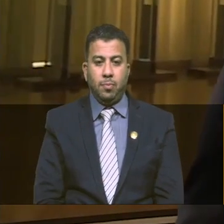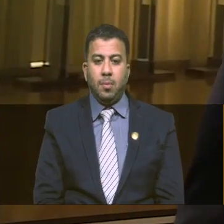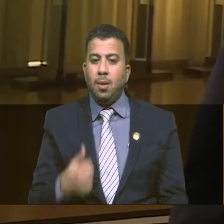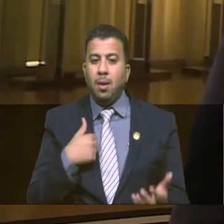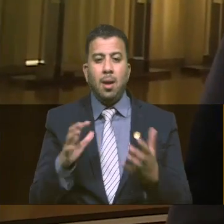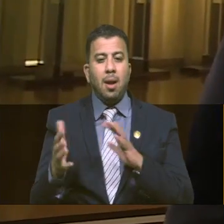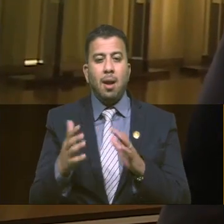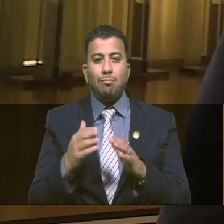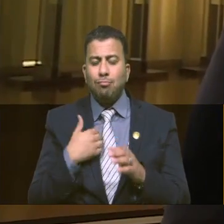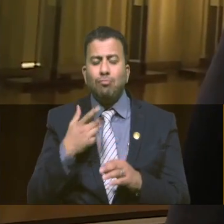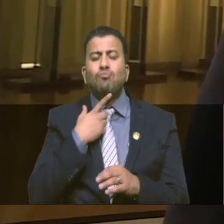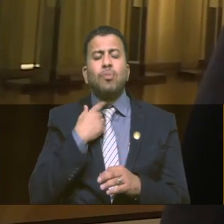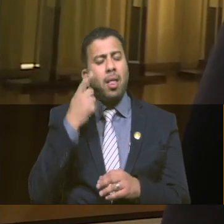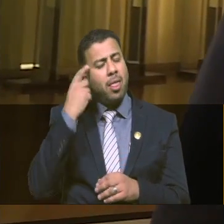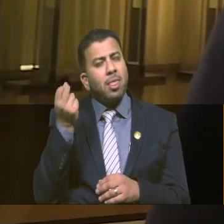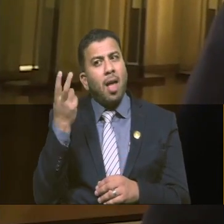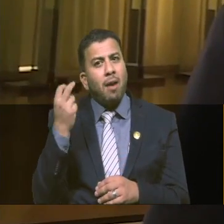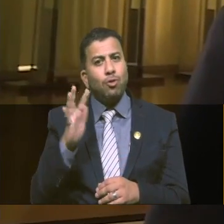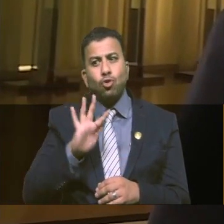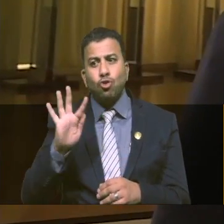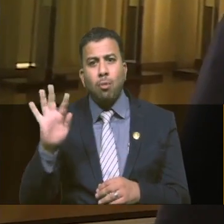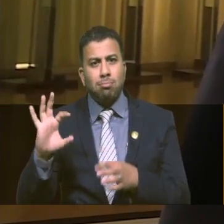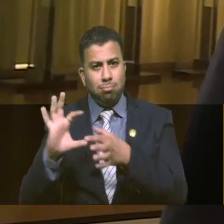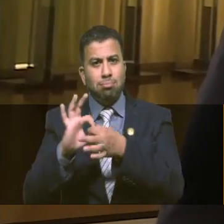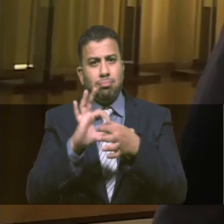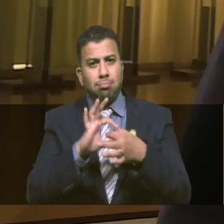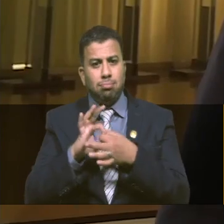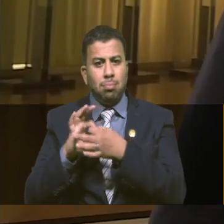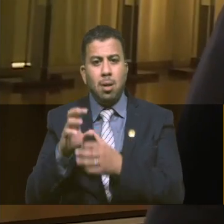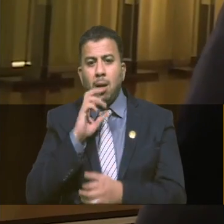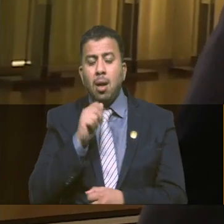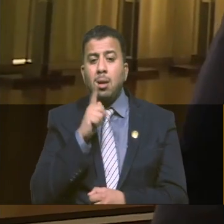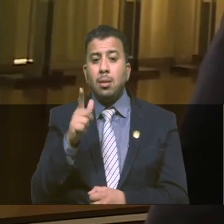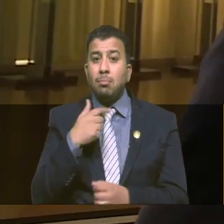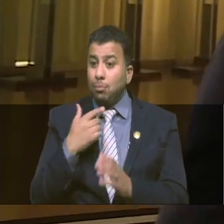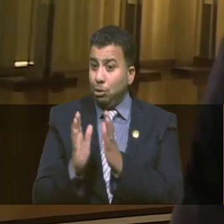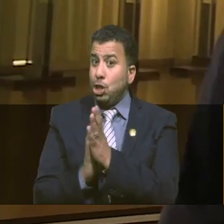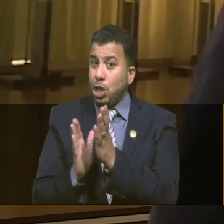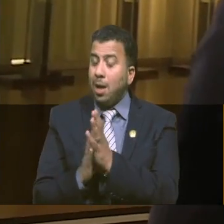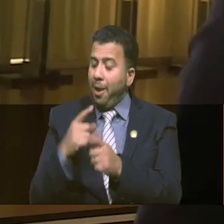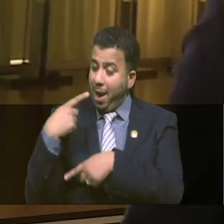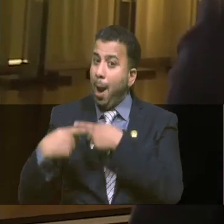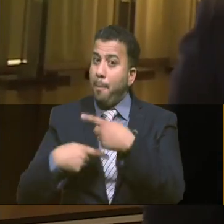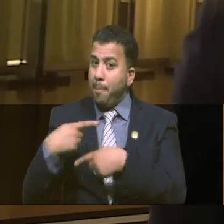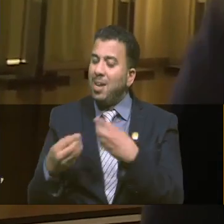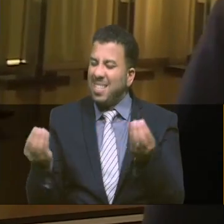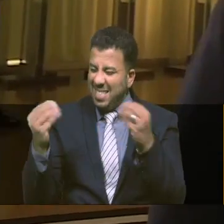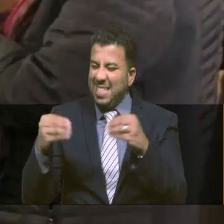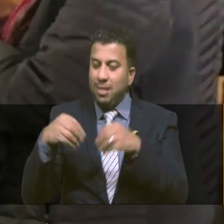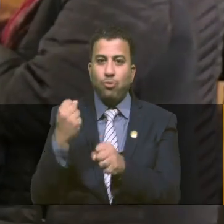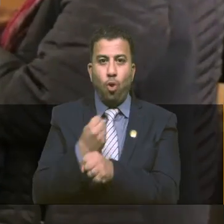جسر ما بين الثقافات وما بين الشعوب، وهذا معنا ممكن يشجعني نكمل ونزيد معنا في